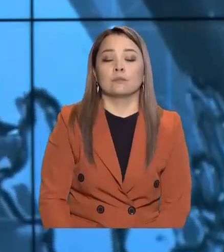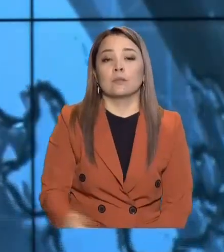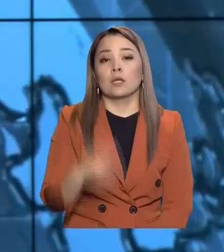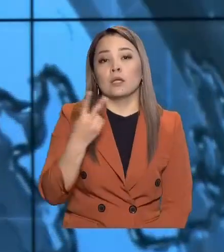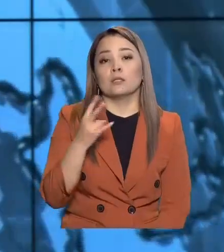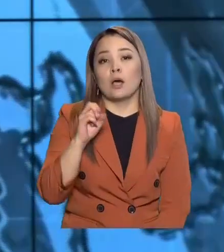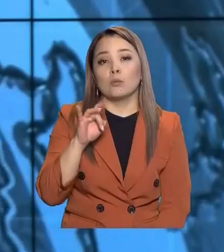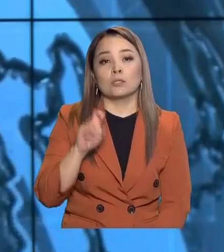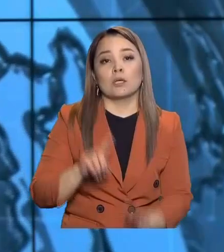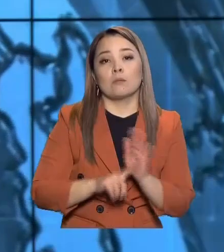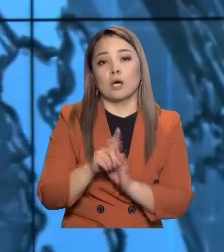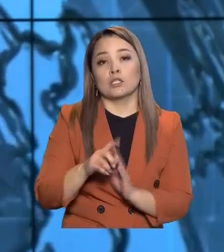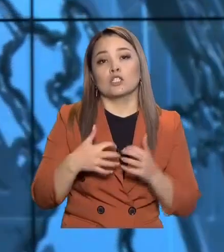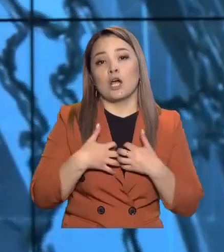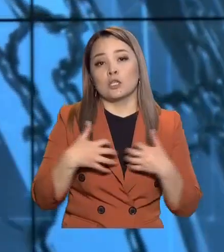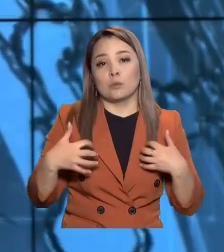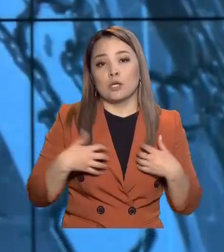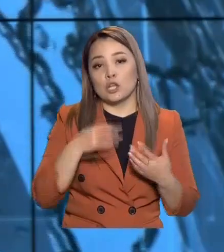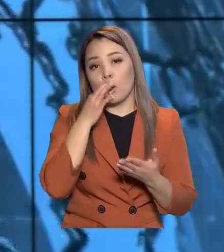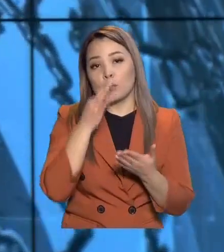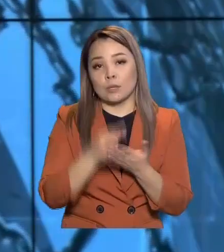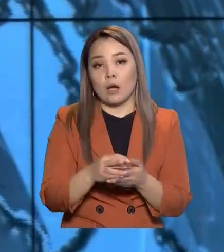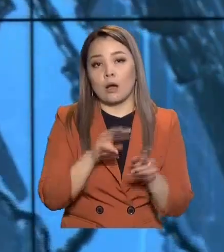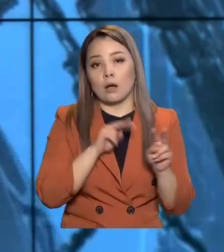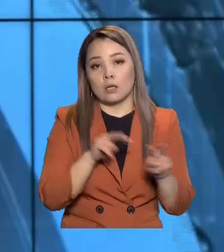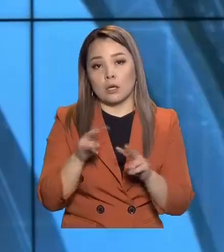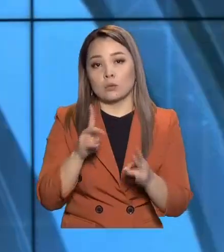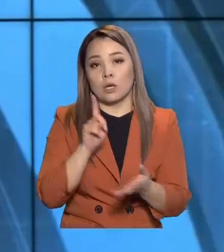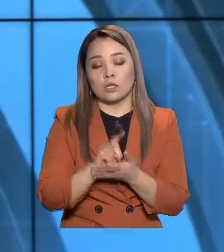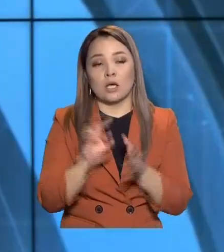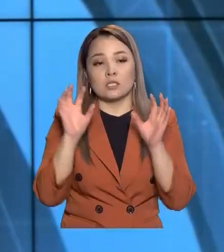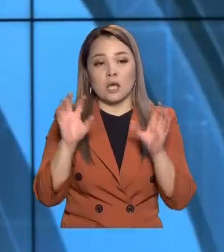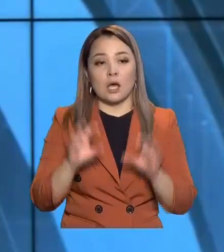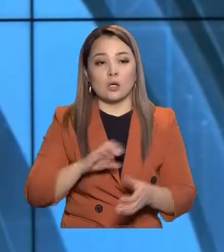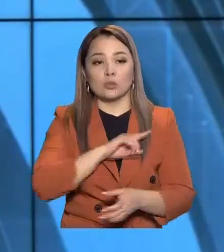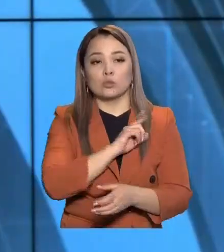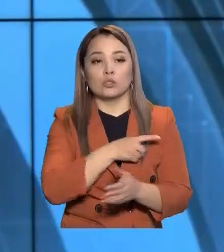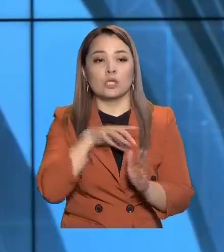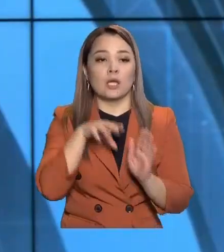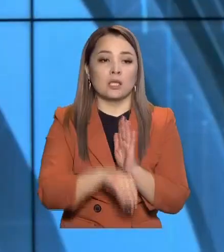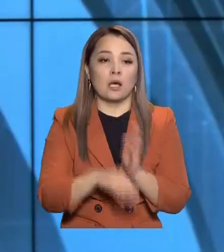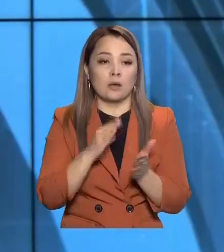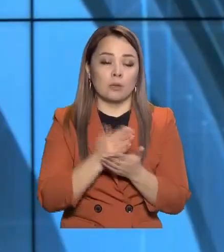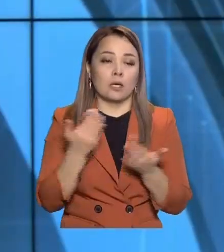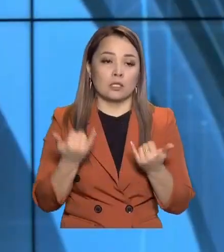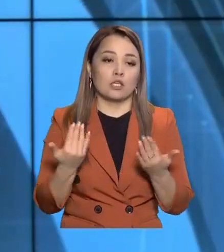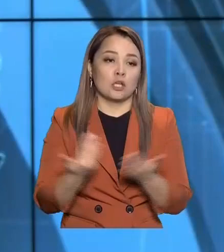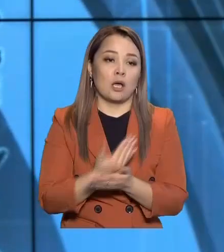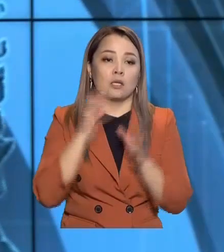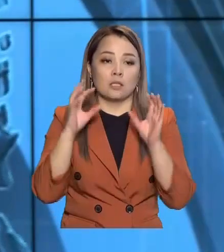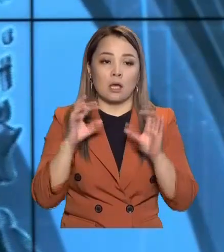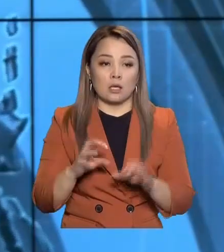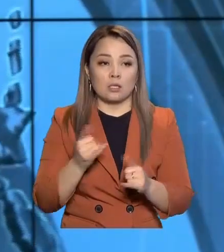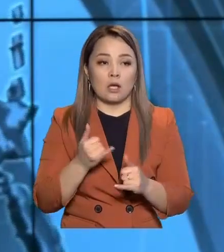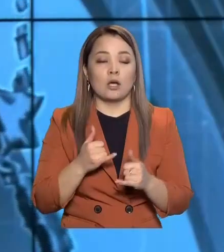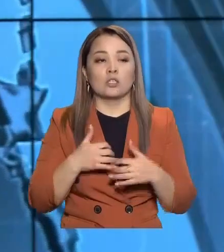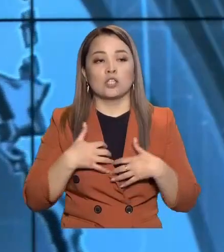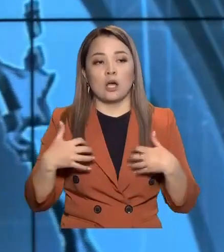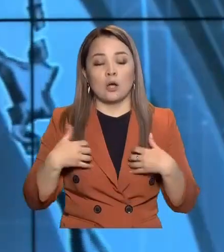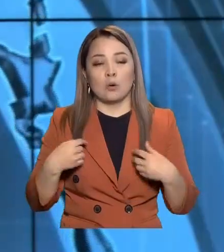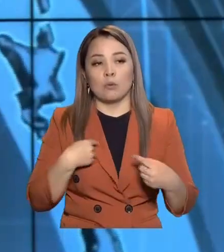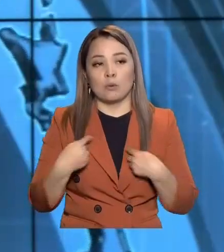Екінші наурыздан бастап жануарларға жауапкершілікпен қарау туралы заң күшіне енеді. Жаңа заңға сәйкес жануарларды